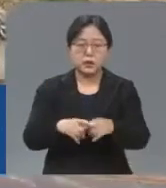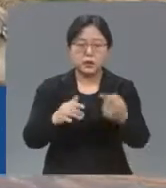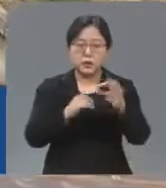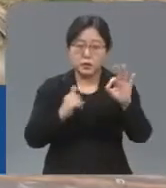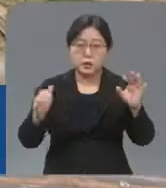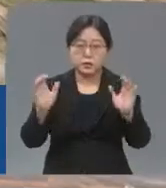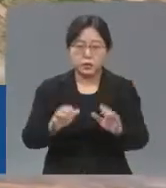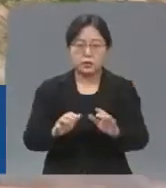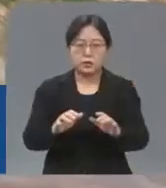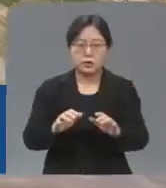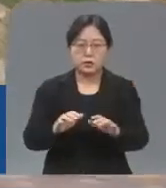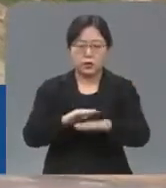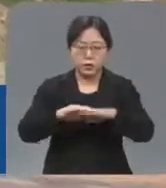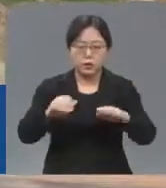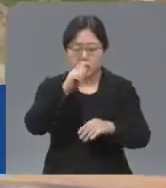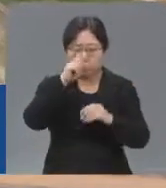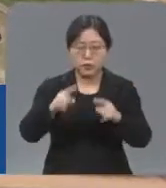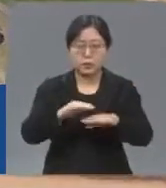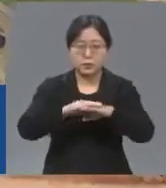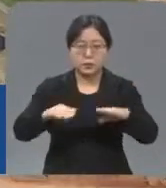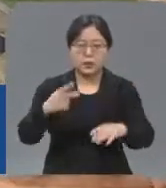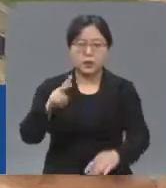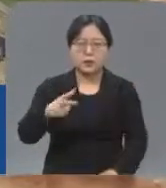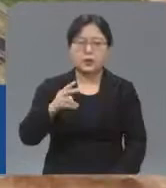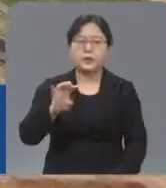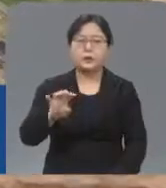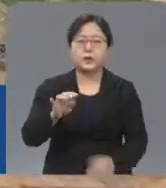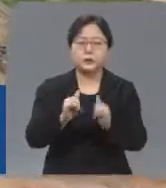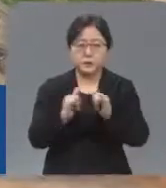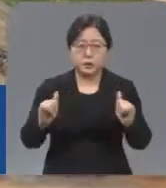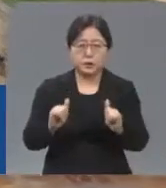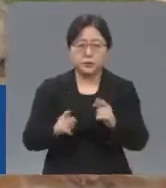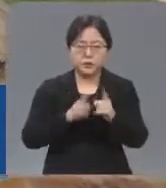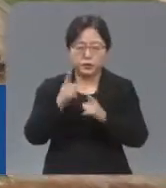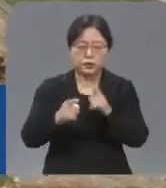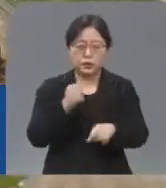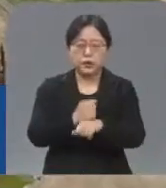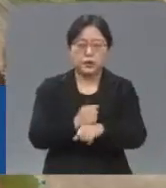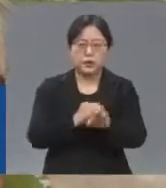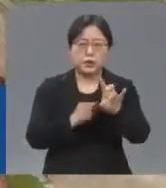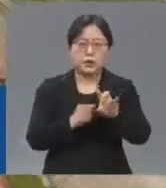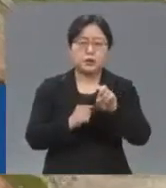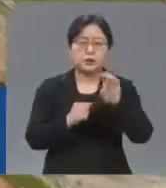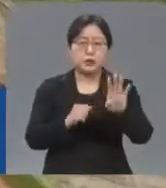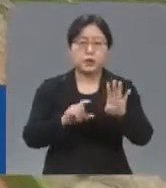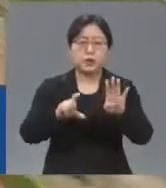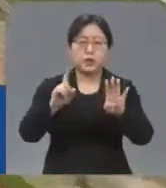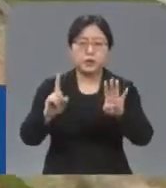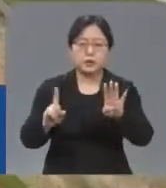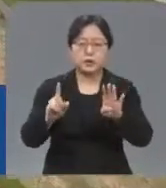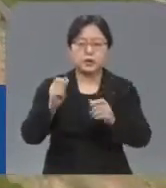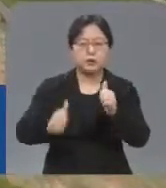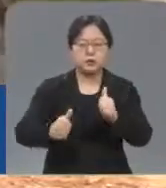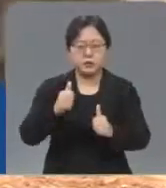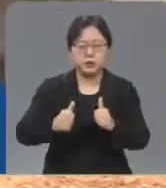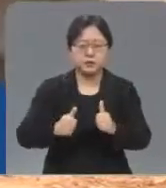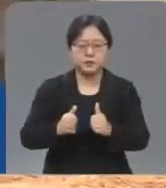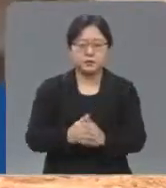10명을 모집하는 고른 기회 전형에 240여 명이 지원해 24대 1의 경쟁률을 기록했다고 밝혔습니다.